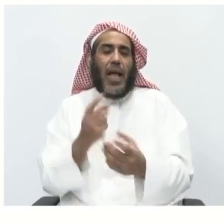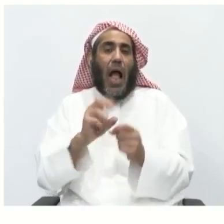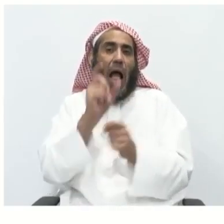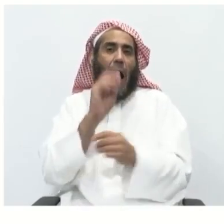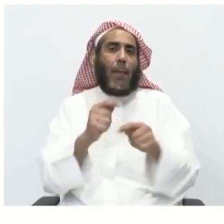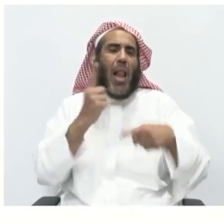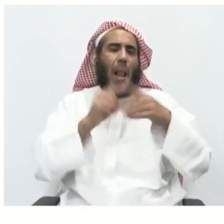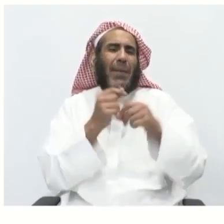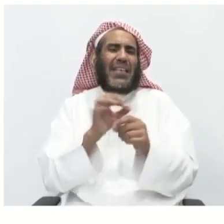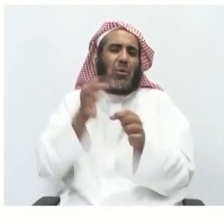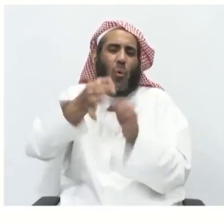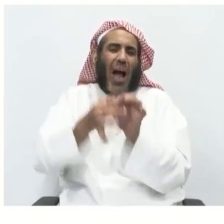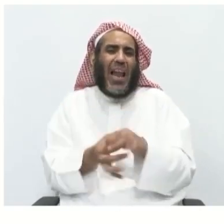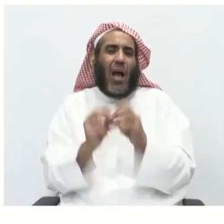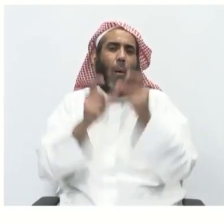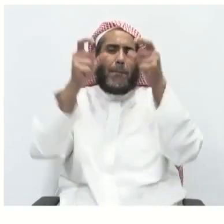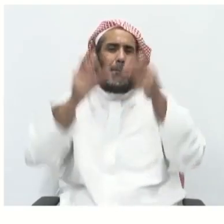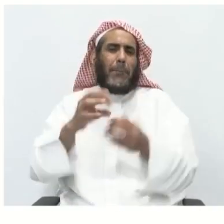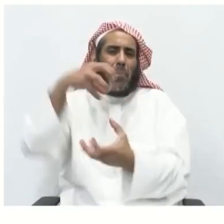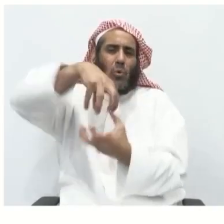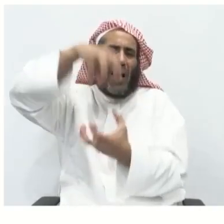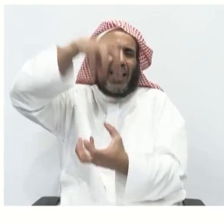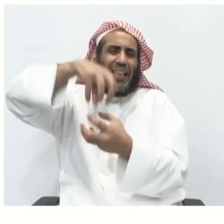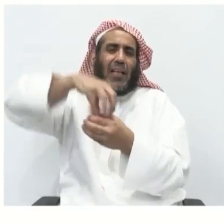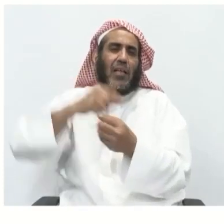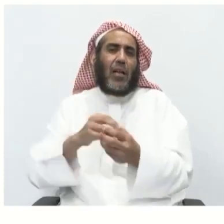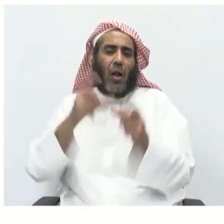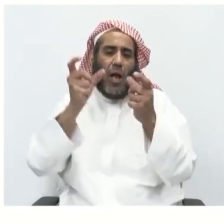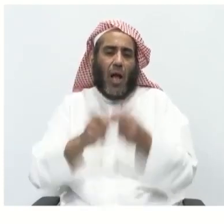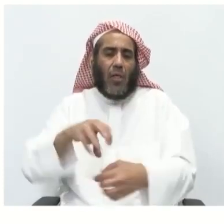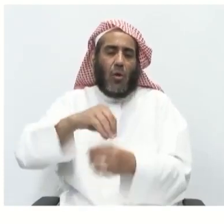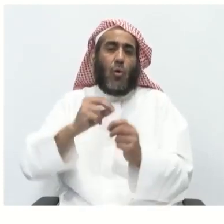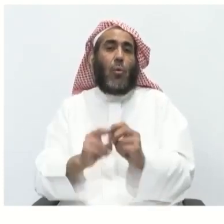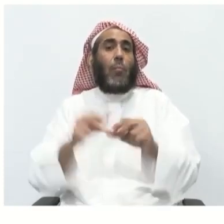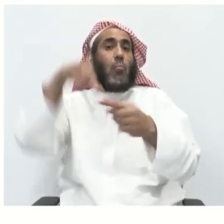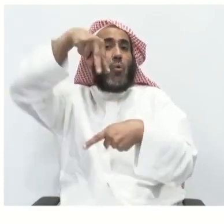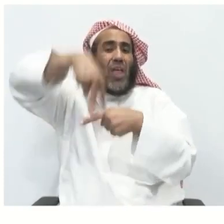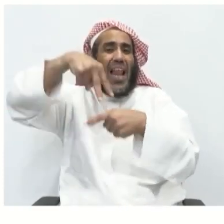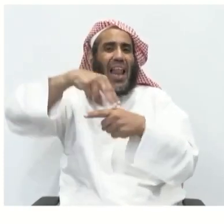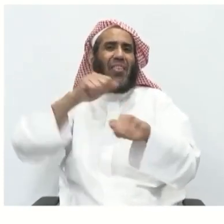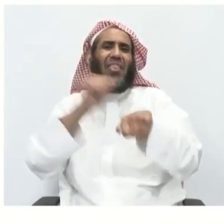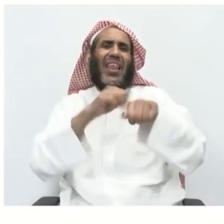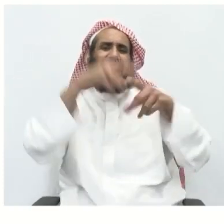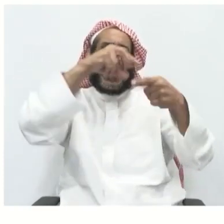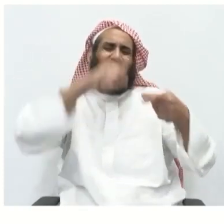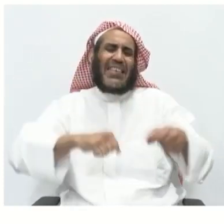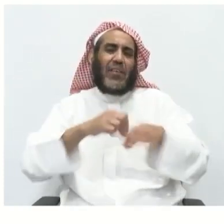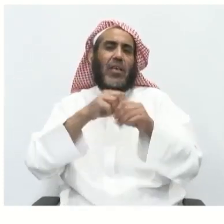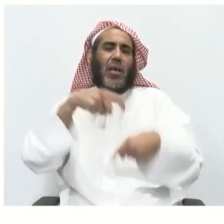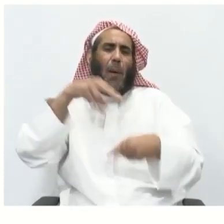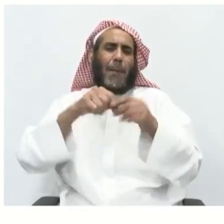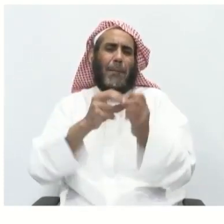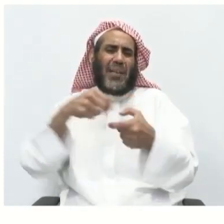معدني وحلقه موتقى ذات غطاء وهذا هو المهم لدينا مثلث خزفي ملعقه ملعقه